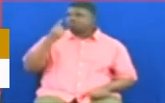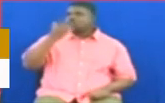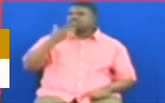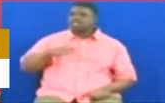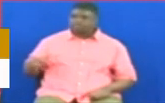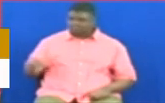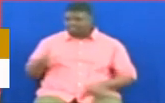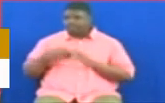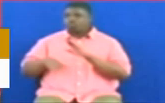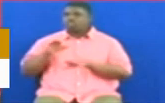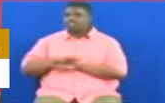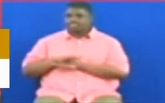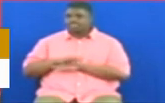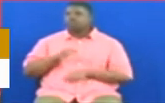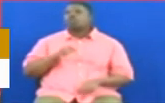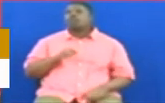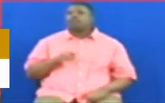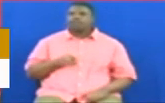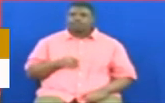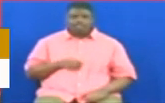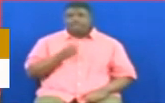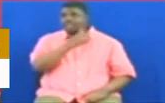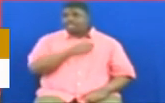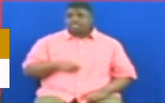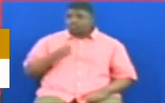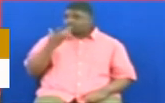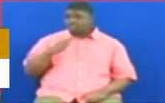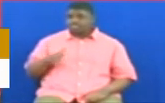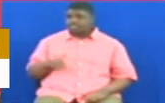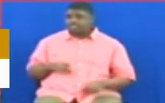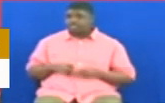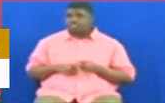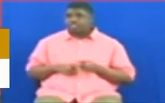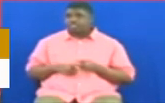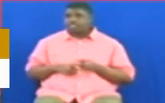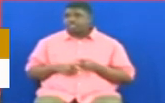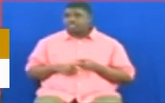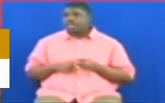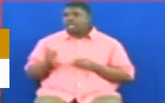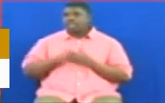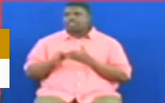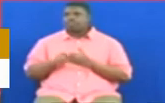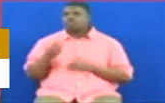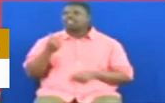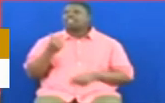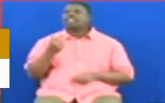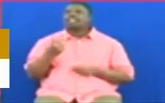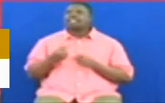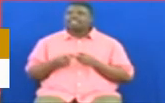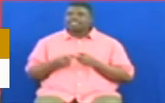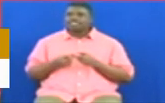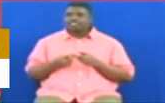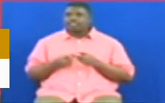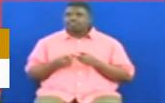wa Baraza la Mapinduzi. Rais wa Zanzibar haandikwi President of Tanzania Zanzibar, anaandikwa President